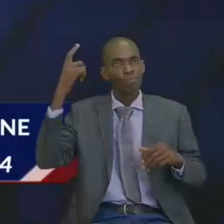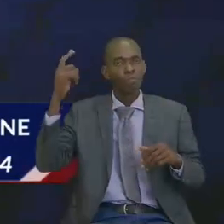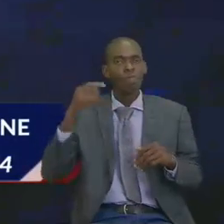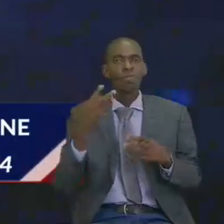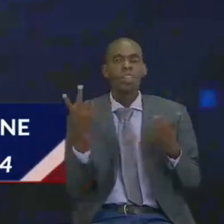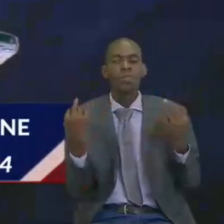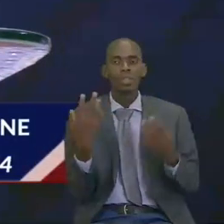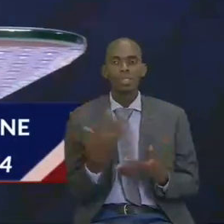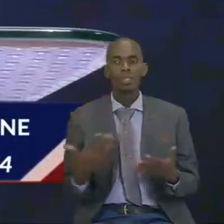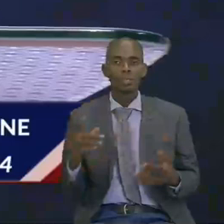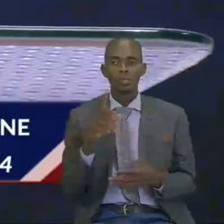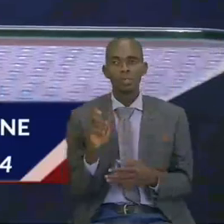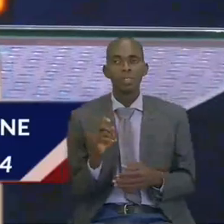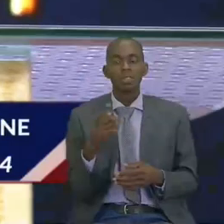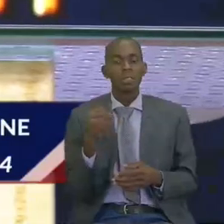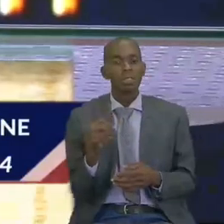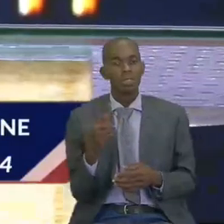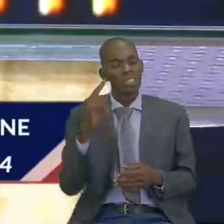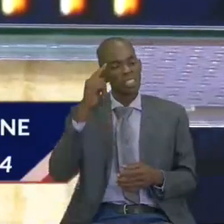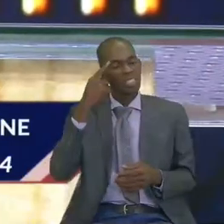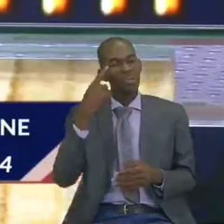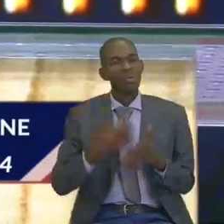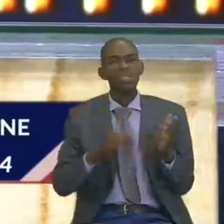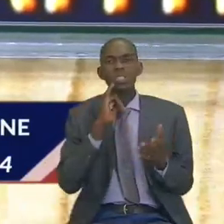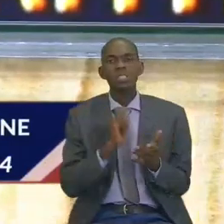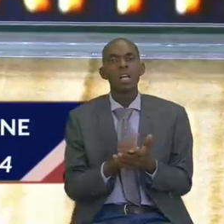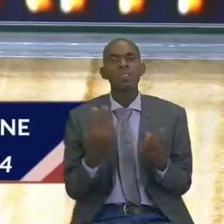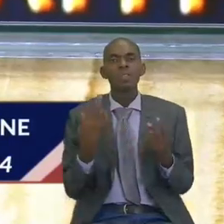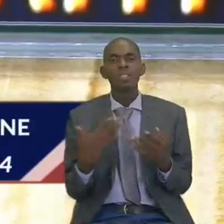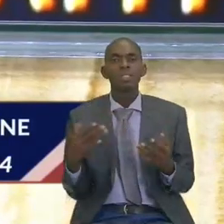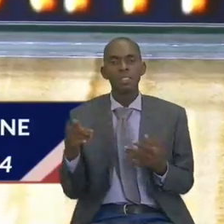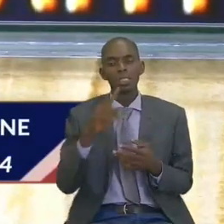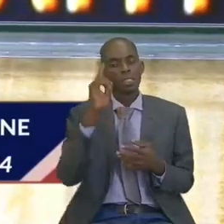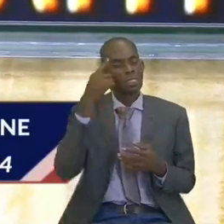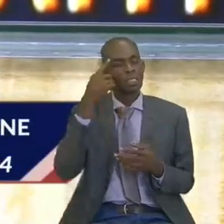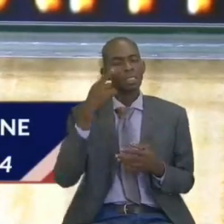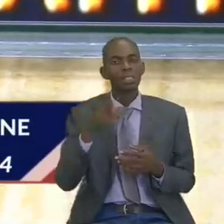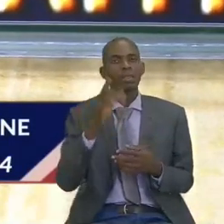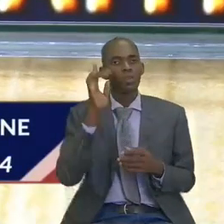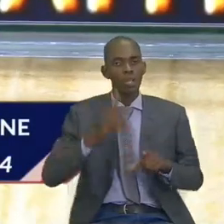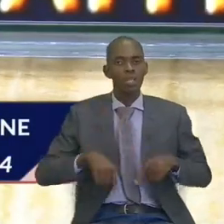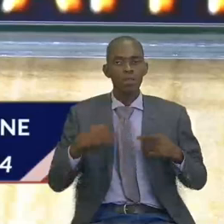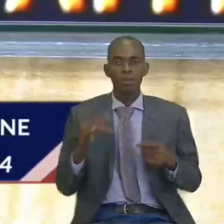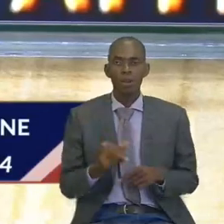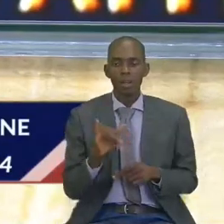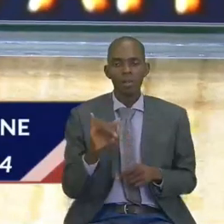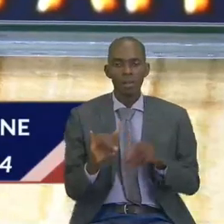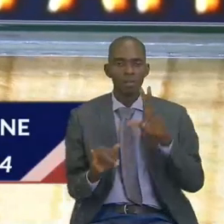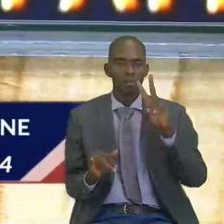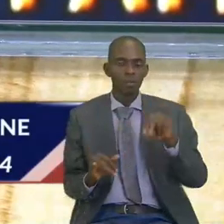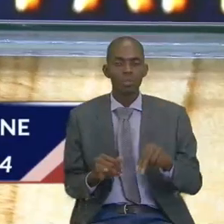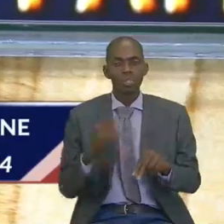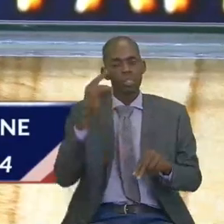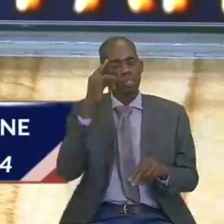vaines pensées parmi les peuples. Ouais, ils croient vivre pour toujours. Ils croient qu'ils n'ont pas besoin de Jésus. Ils croient qu'ils